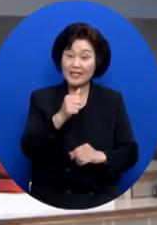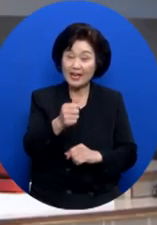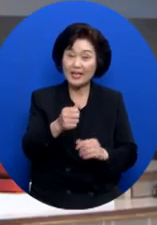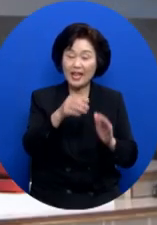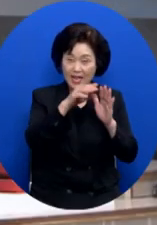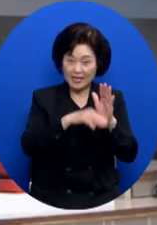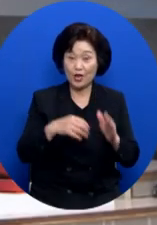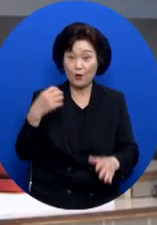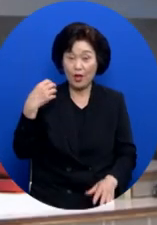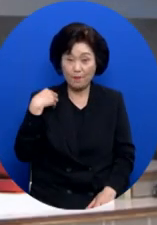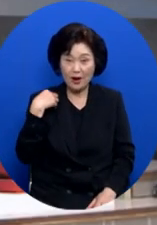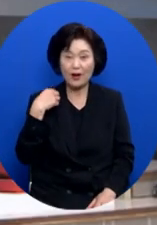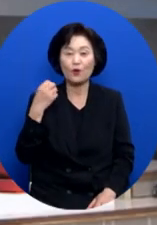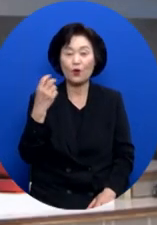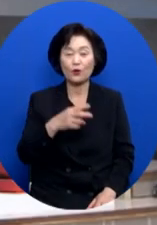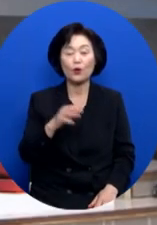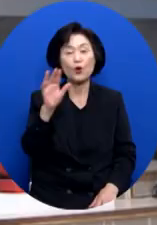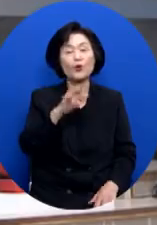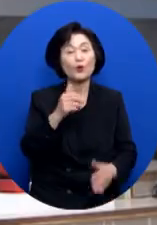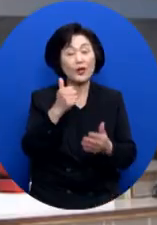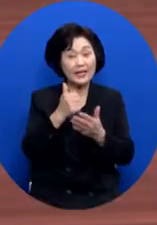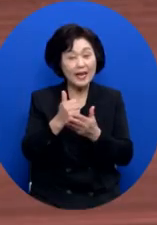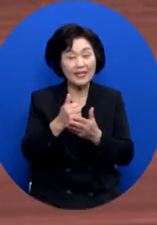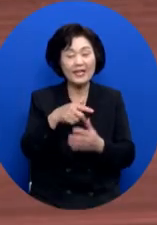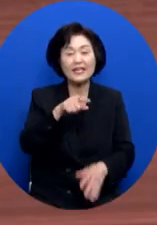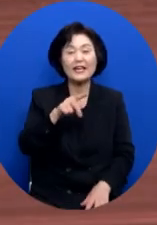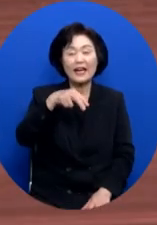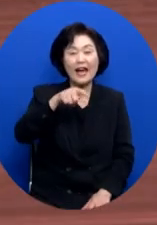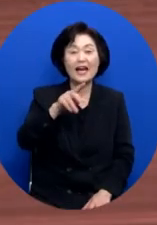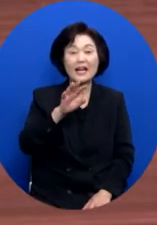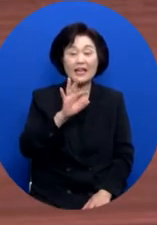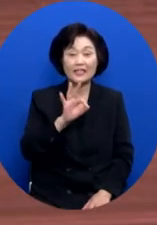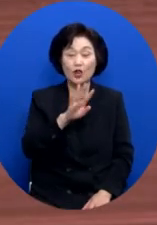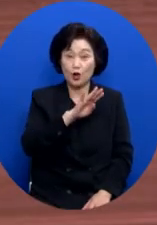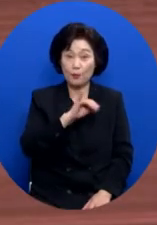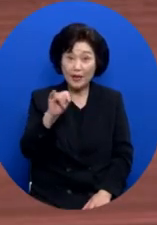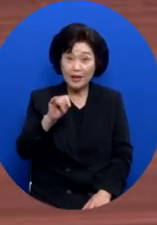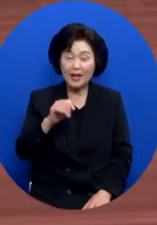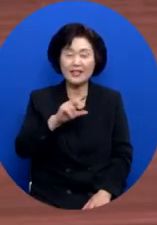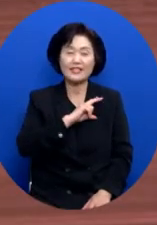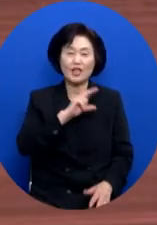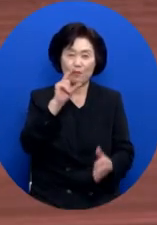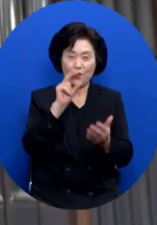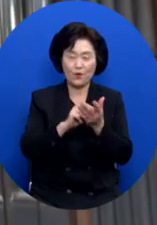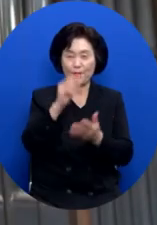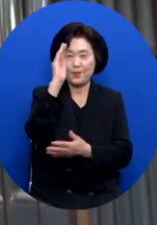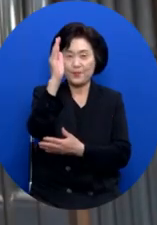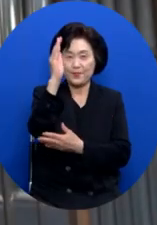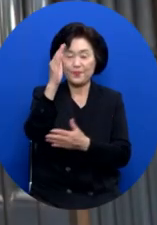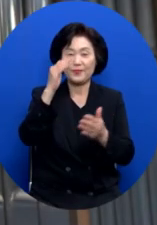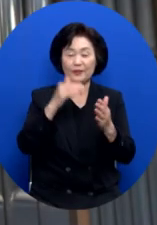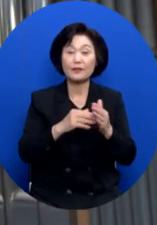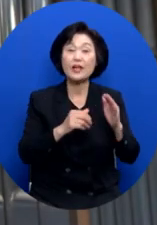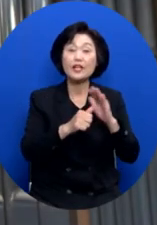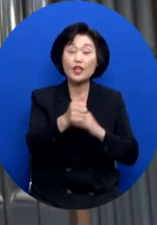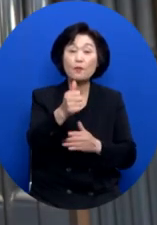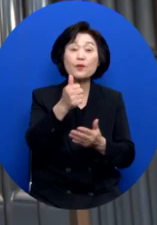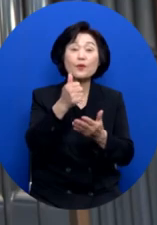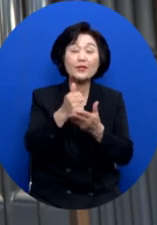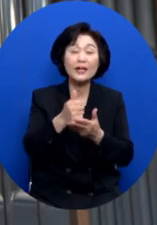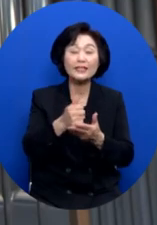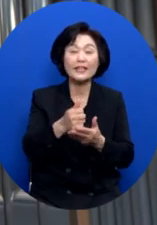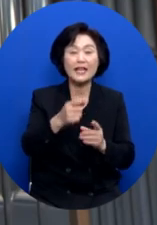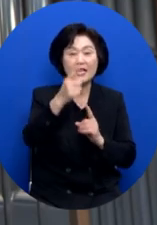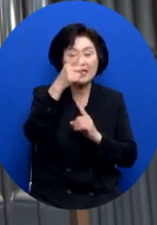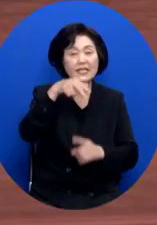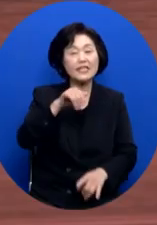대한성결교회 임서궁 총회장이 가성비란 제목으로 메시지를 전했습니다. 2부 후원 행사에서는 대표단장인 신길교회